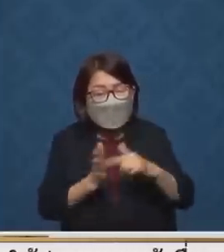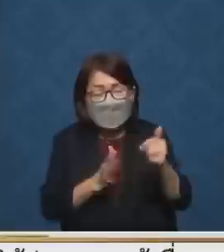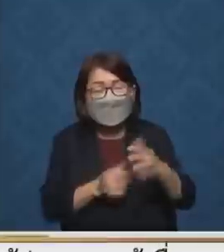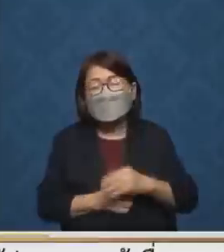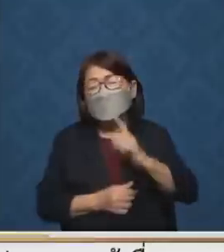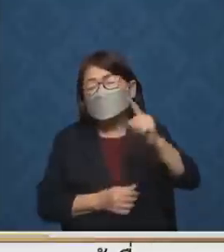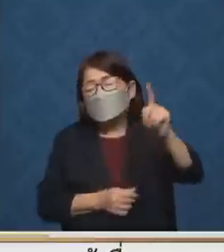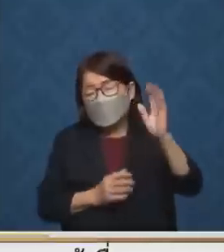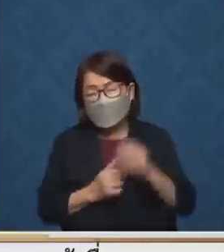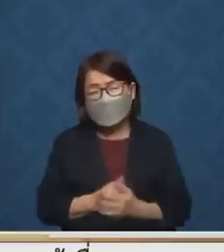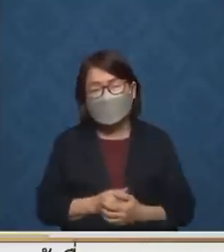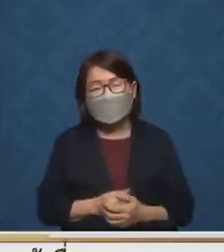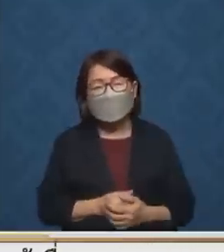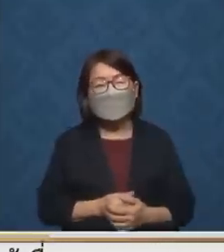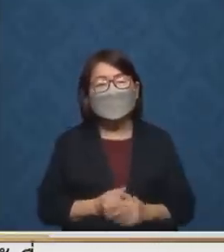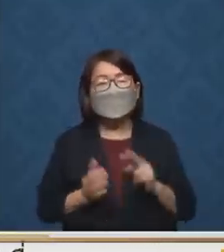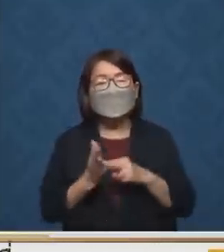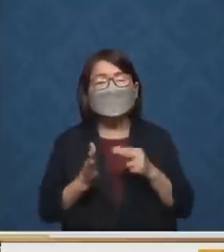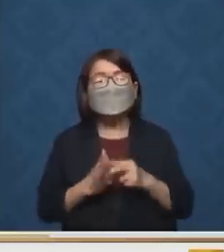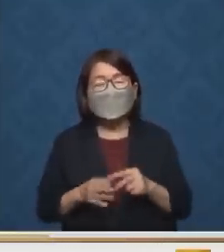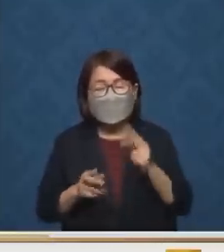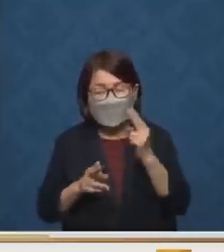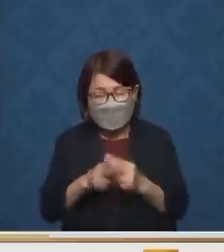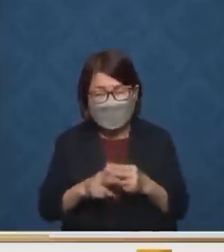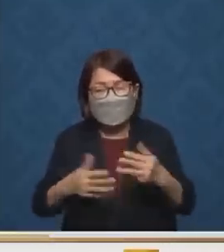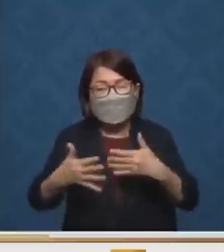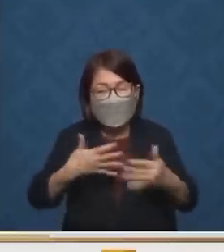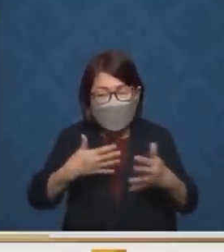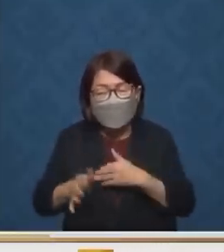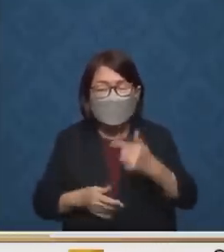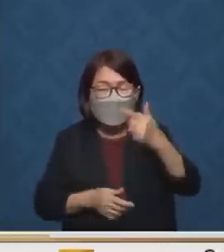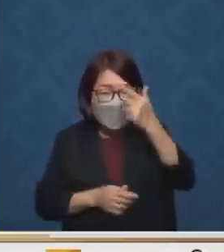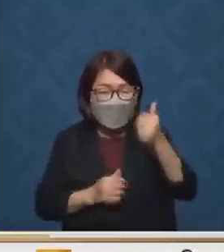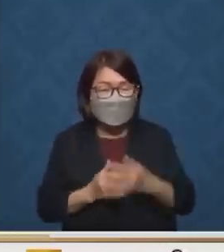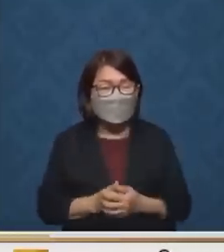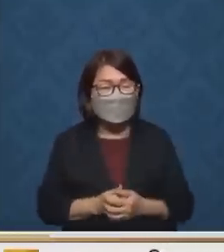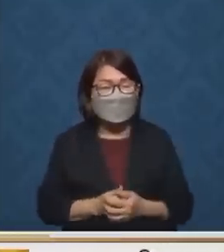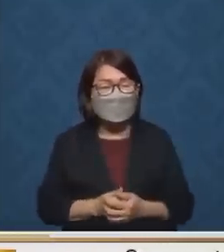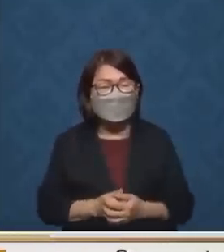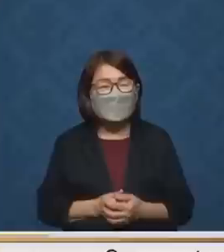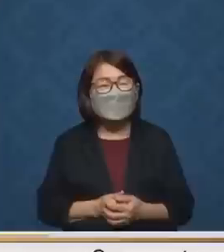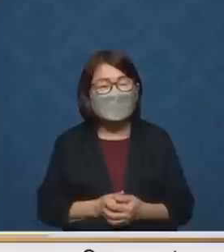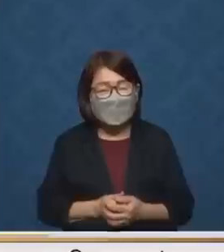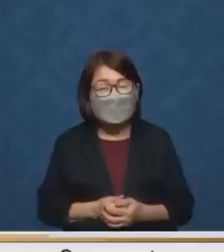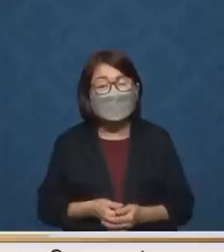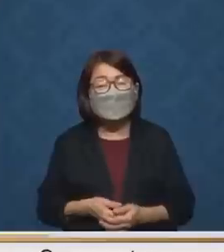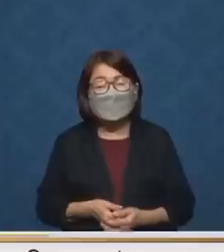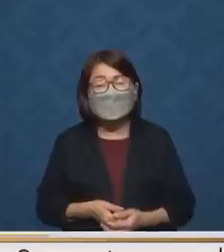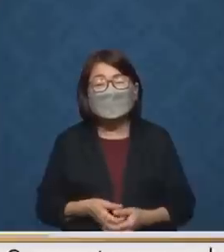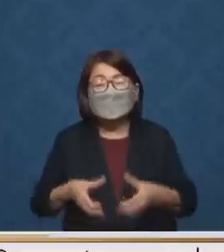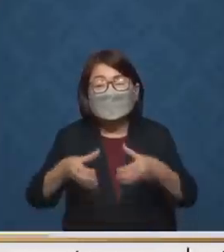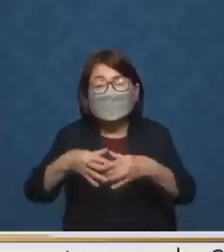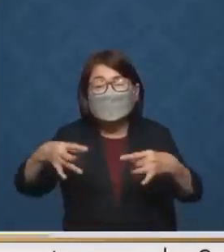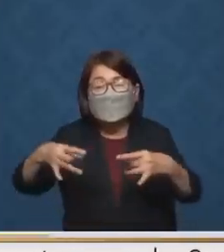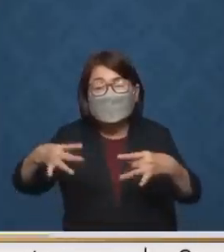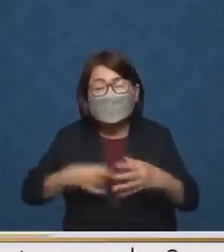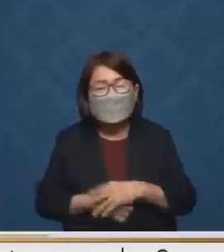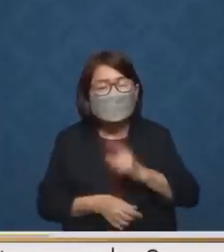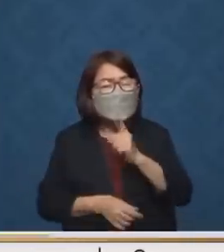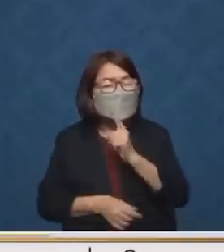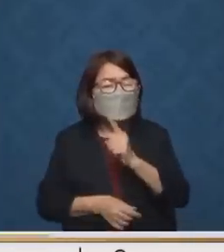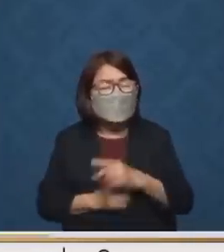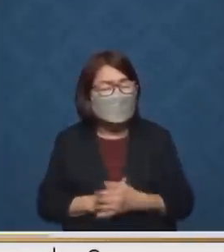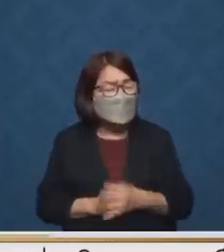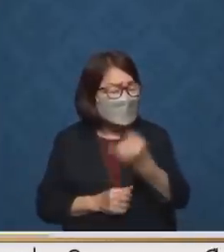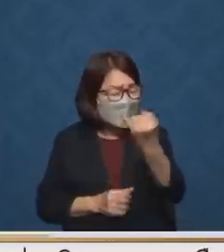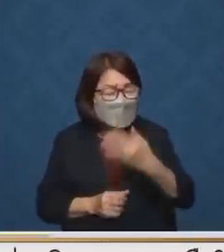อมิติเท่าดำคือ ด้อยค่าฝ่ายตรงข้าม ต่อเนองนี่ กลวไมต่อเอง